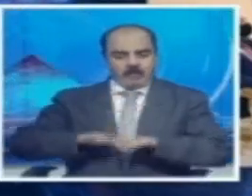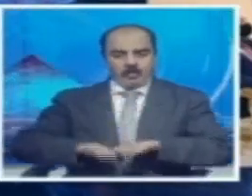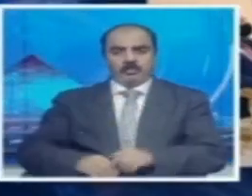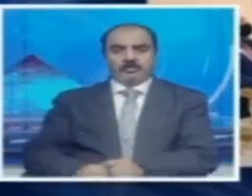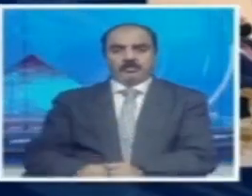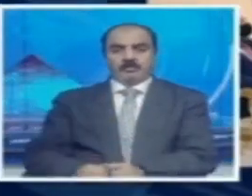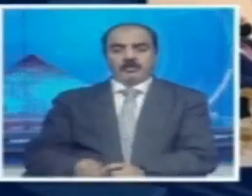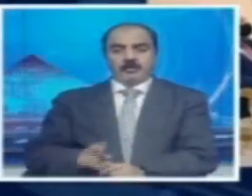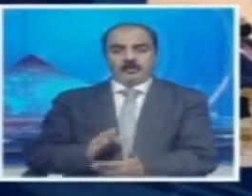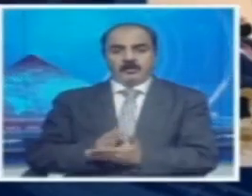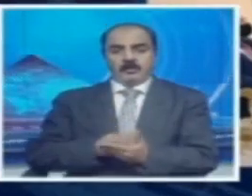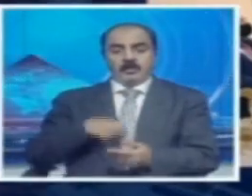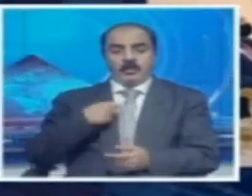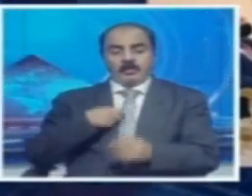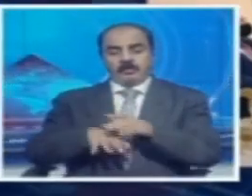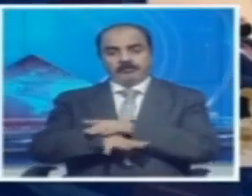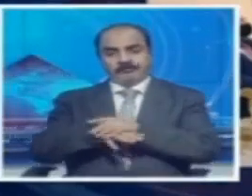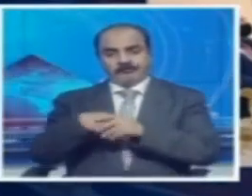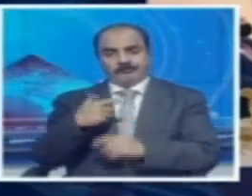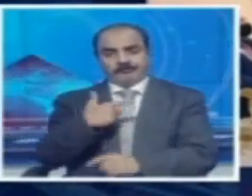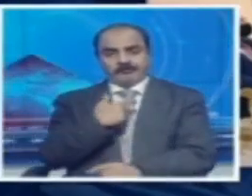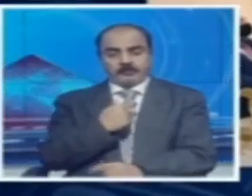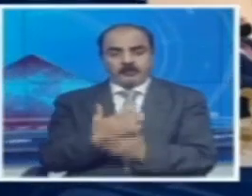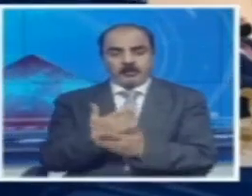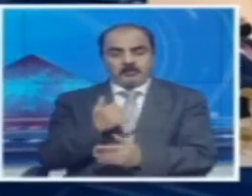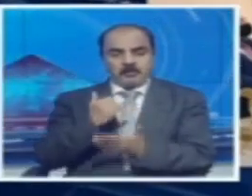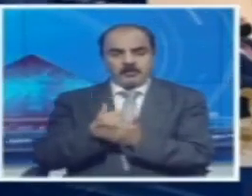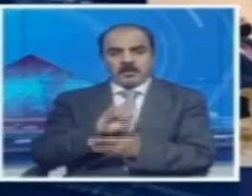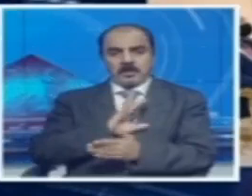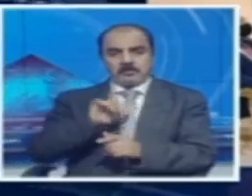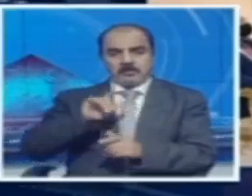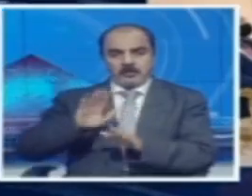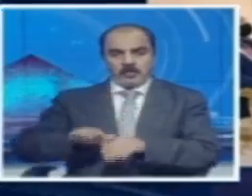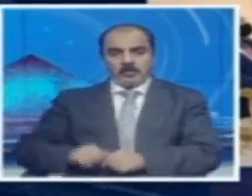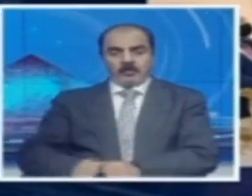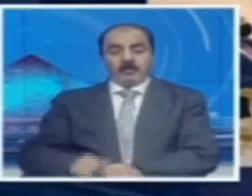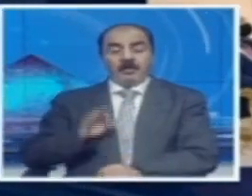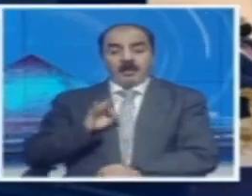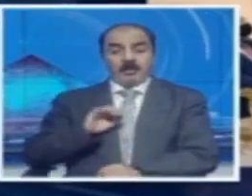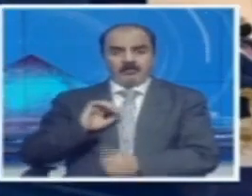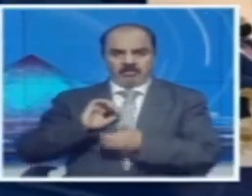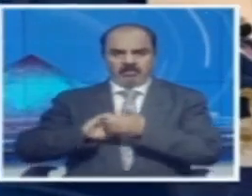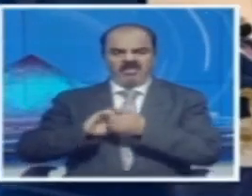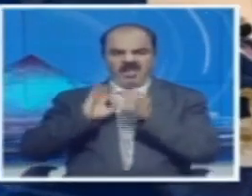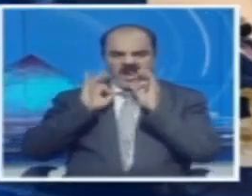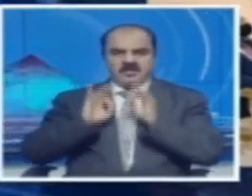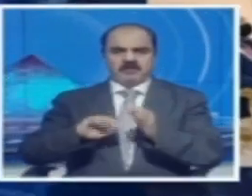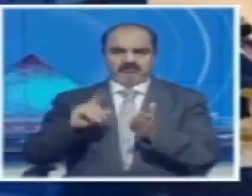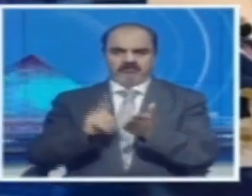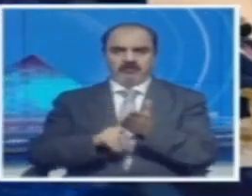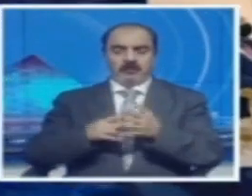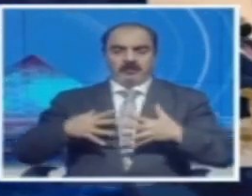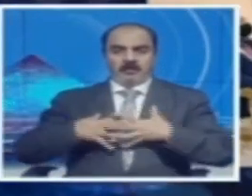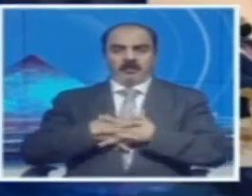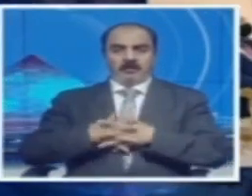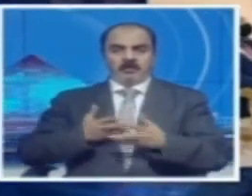بحضور الفريق أول محمد زكي القائد العام للقوات المسلحة وزير الدفاع والإنتاج الحربي، حيث تم التأكيد على